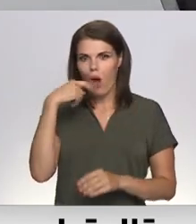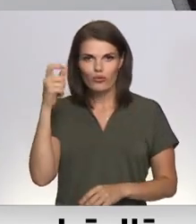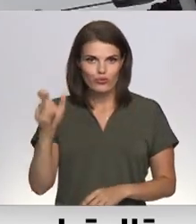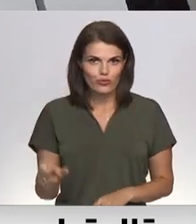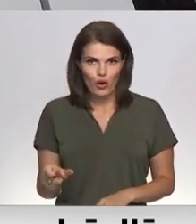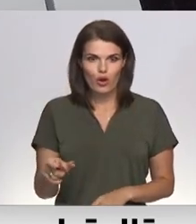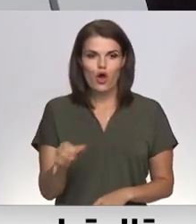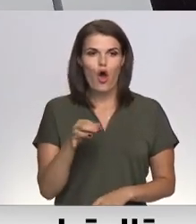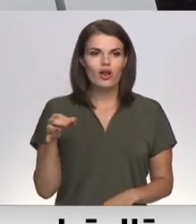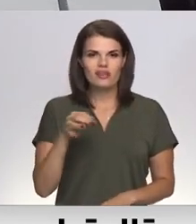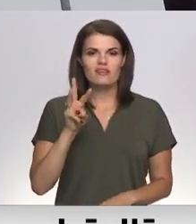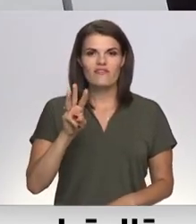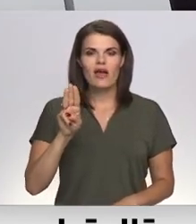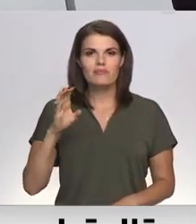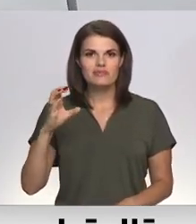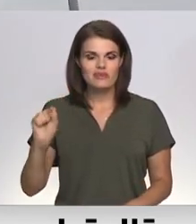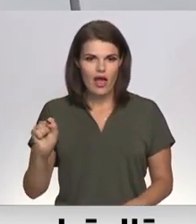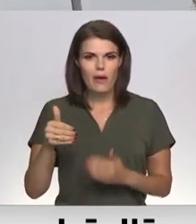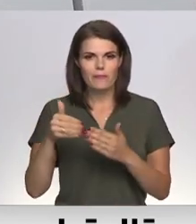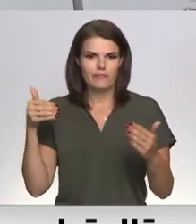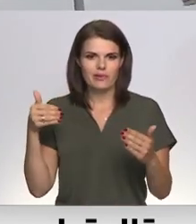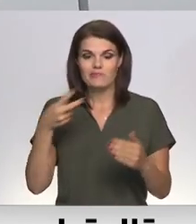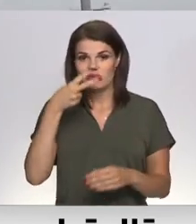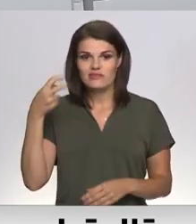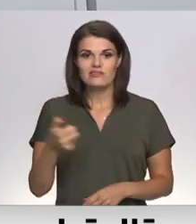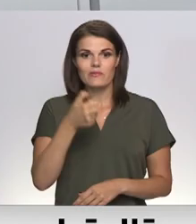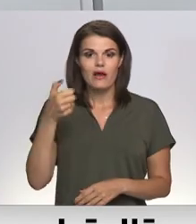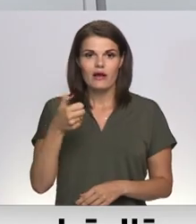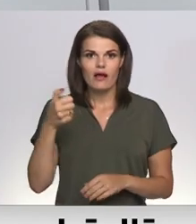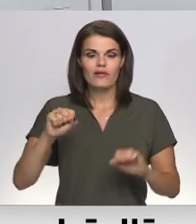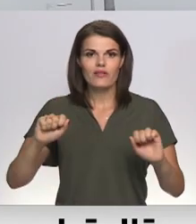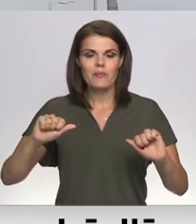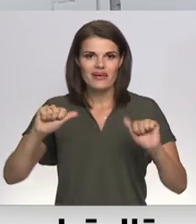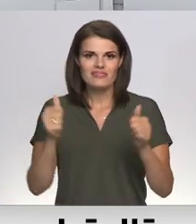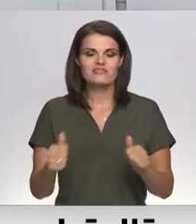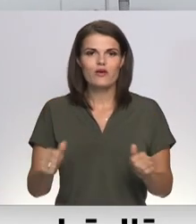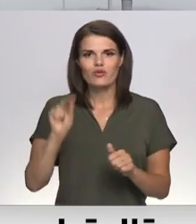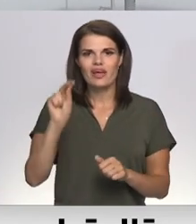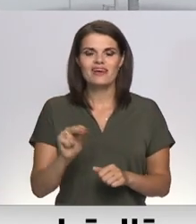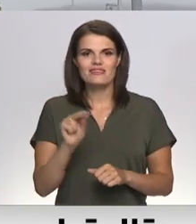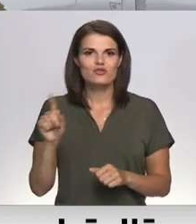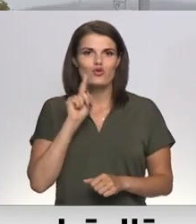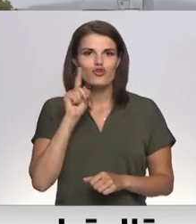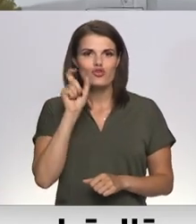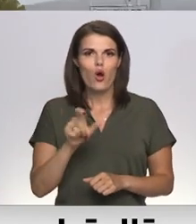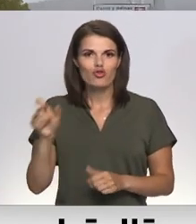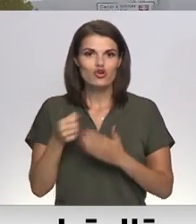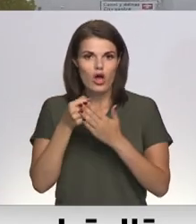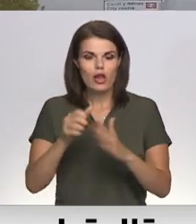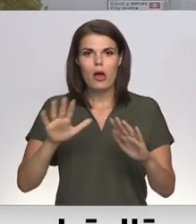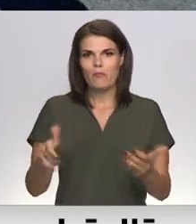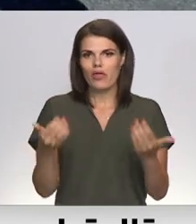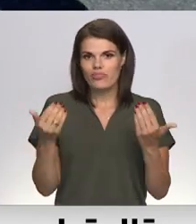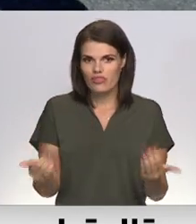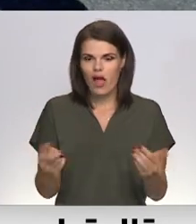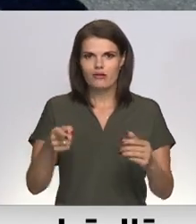Organizācija YMCA pirms gandrīz 200 gadiem tika izveidota kristīgo jauniešu atbalstam, taču mūsdienās tā